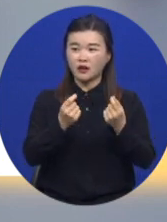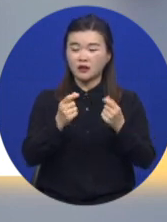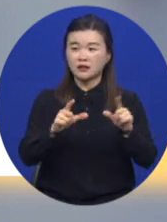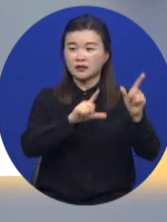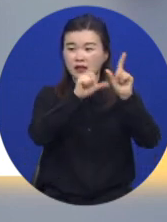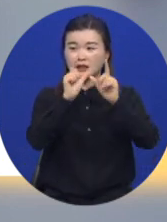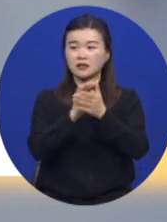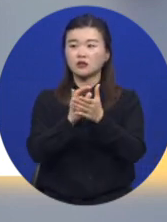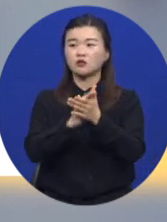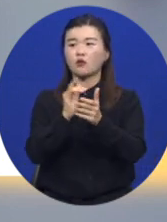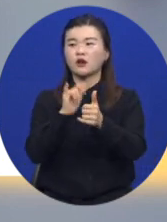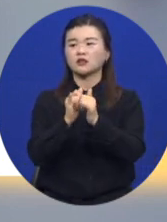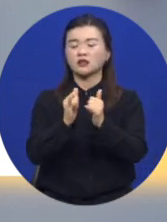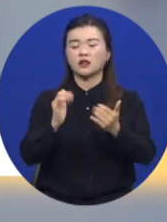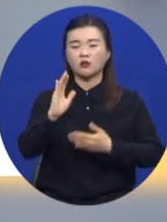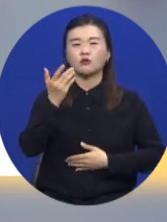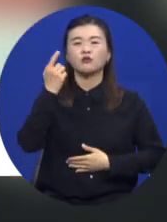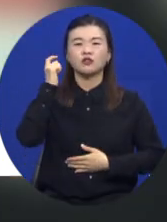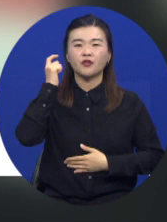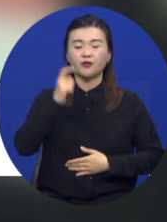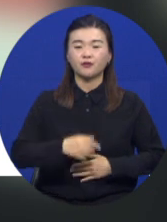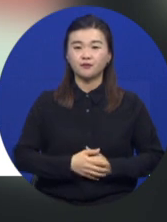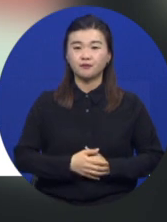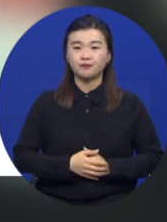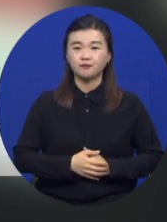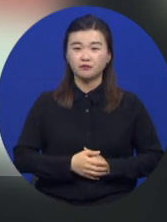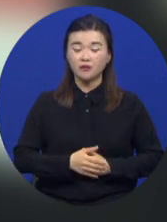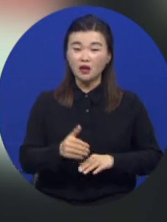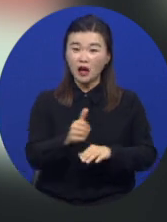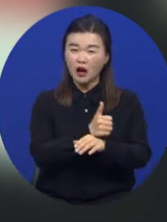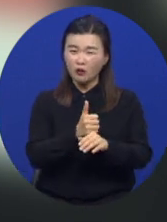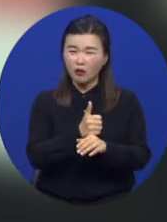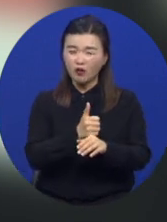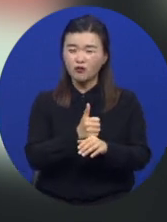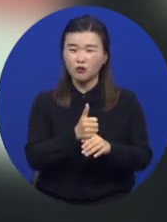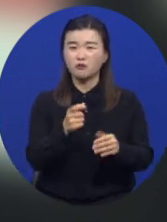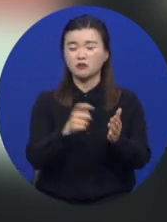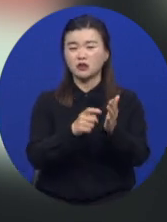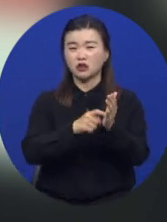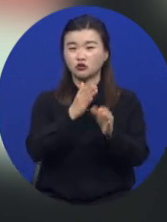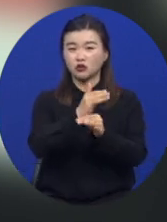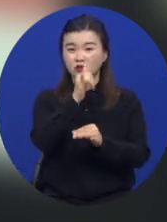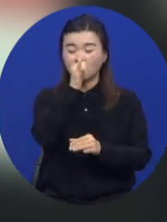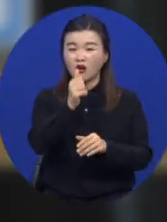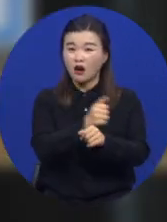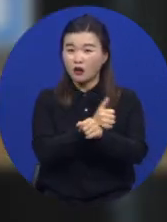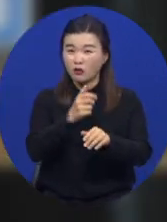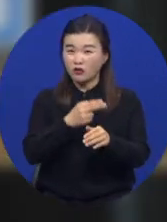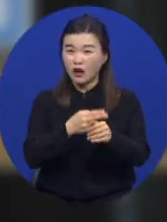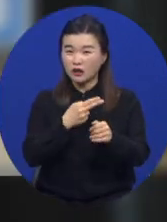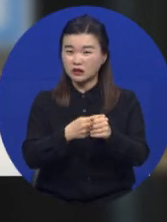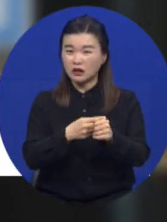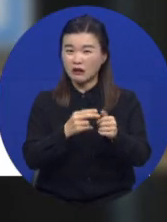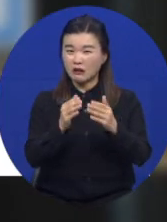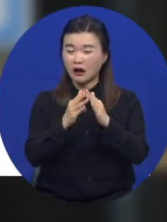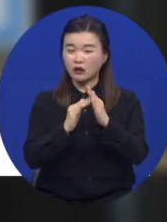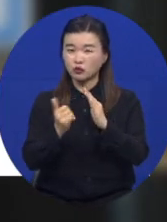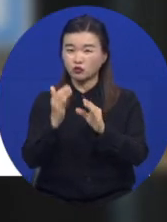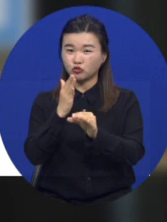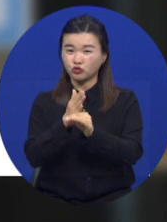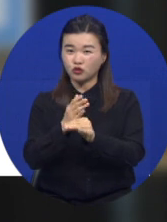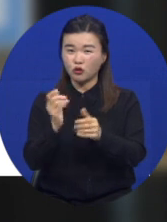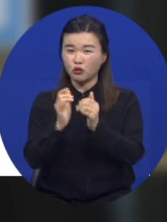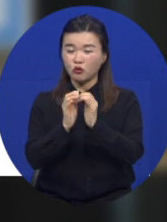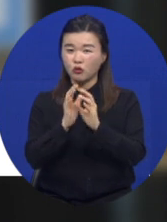칙령으로 그치 보장 걸려 줘 하공 과도 비상이 걸렸습니다 학원강사 b 씨는 가족이 코론 알고 의